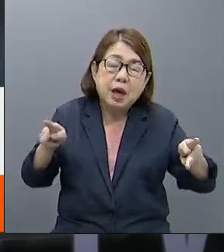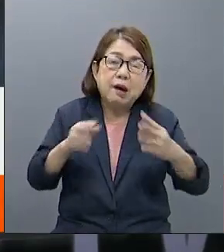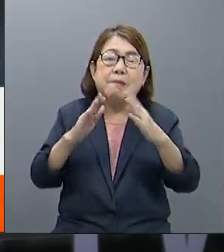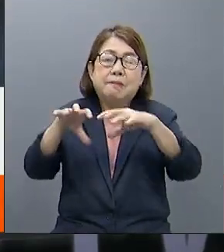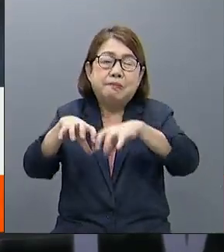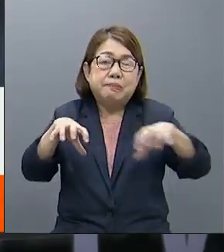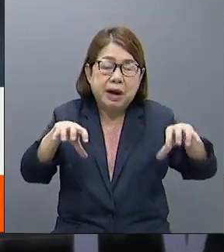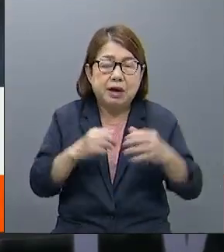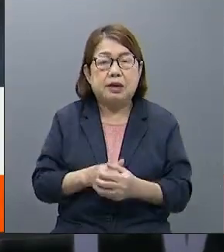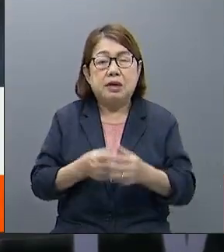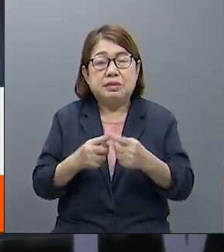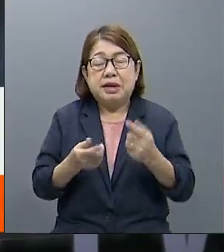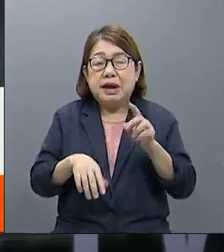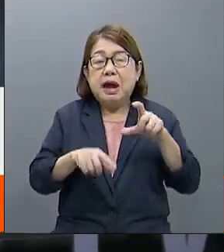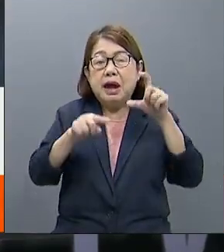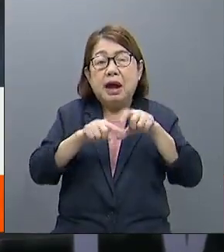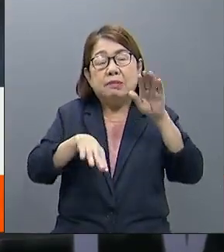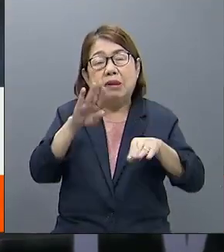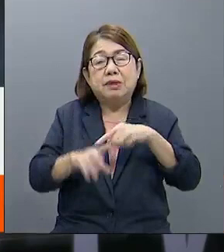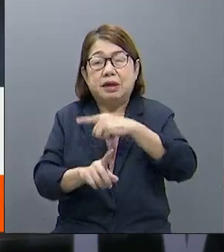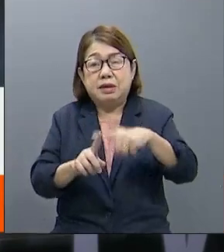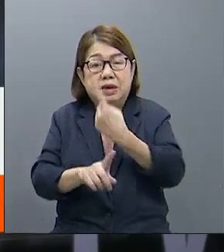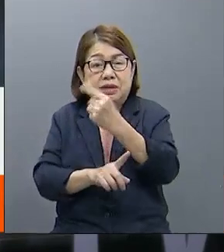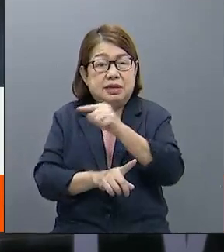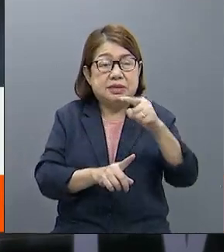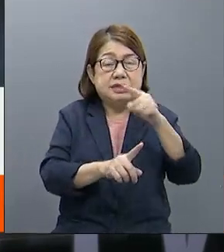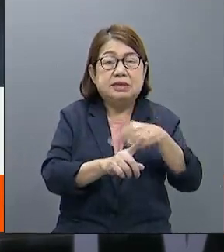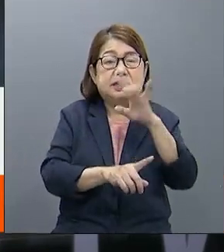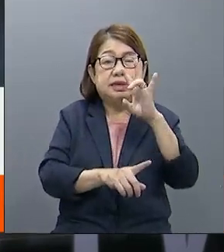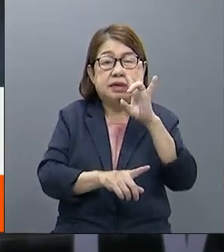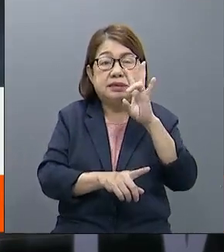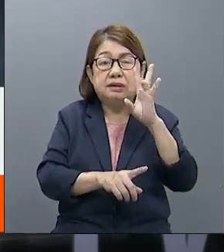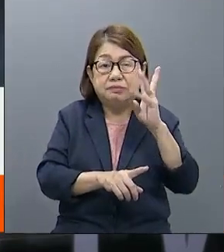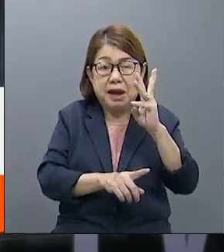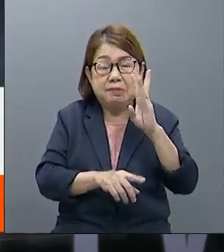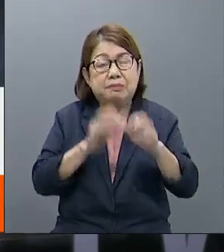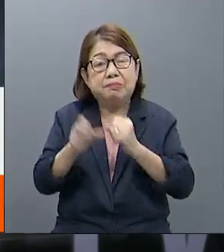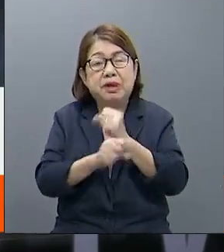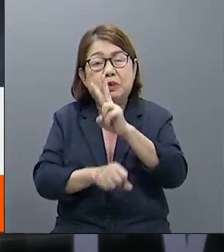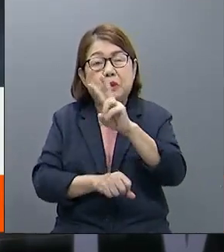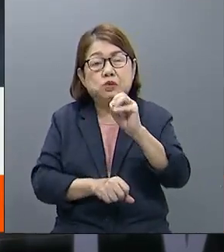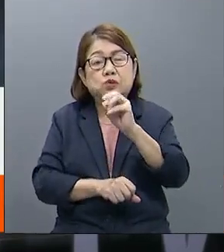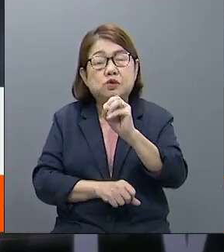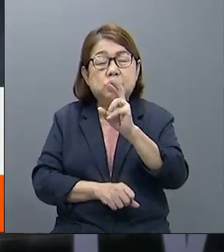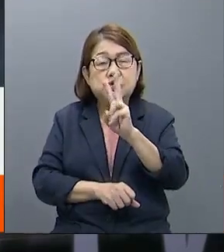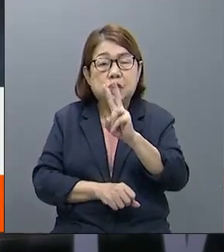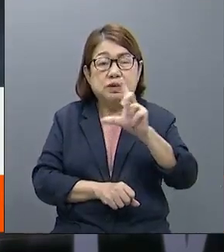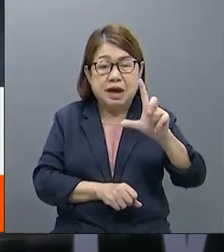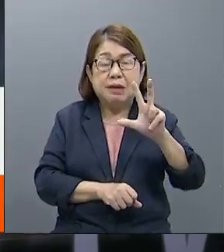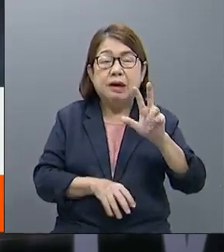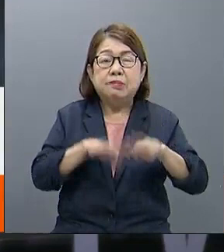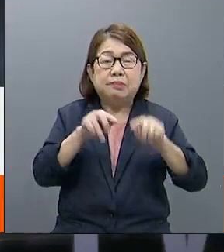ดยเฉลี่ยแล้วเนี่ยช่วงประมาณ 7-8 เดือนของปี2023เนี่ยก็น่าจะยังอยู่ในระดับสักประมาณ 30 กว่าเปอร์เซ็นต์ได้อยู่พูดง่